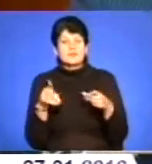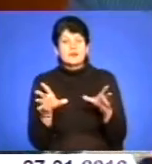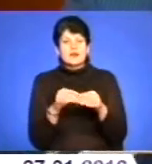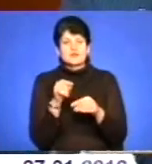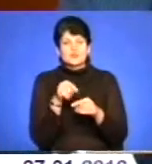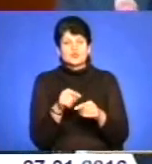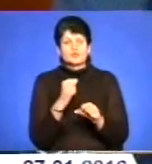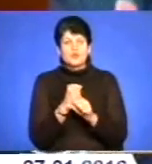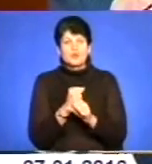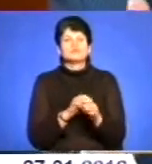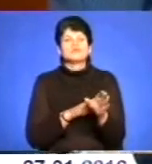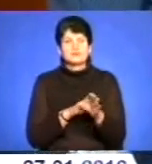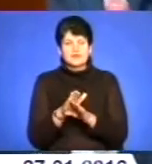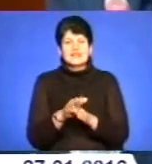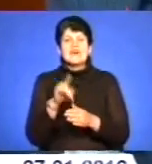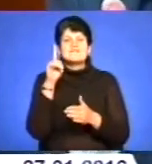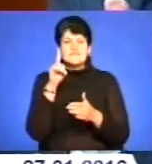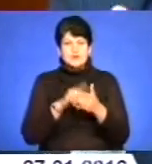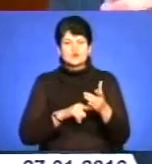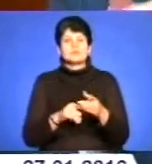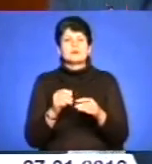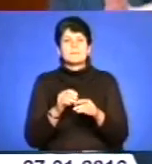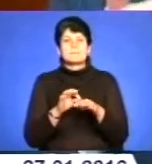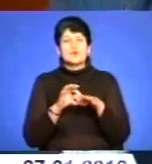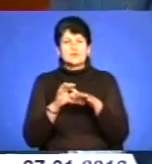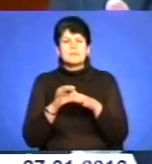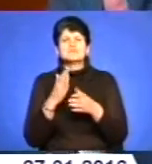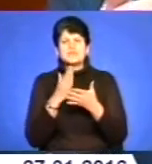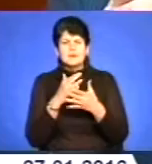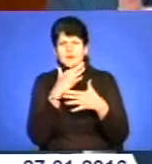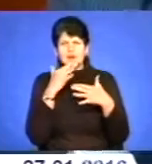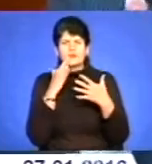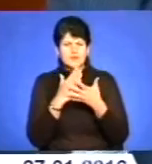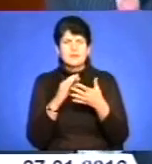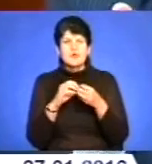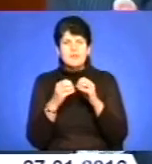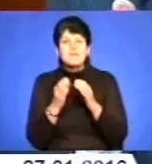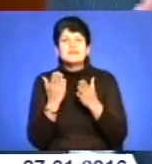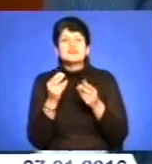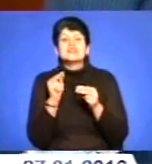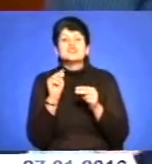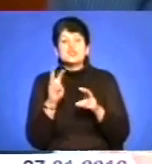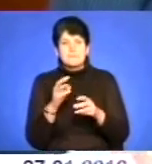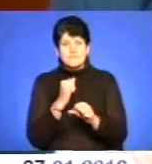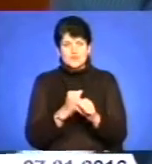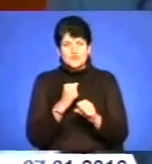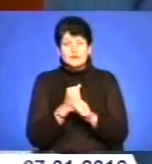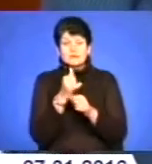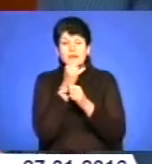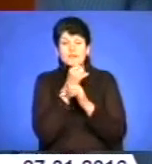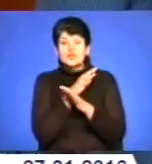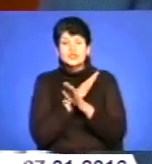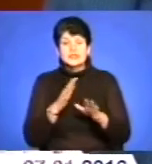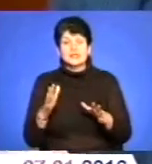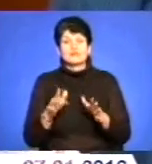вами зробимо. Я вірю, впевнений, що ми пройдемо, наше багато є проблем, ще є над чим працювати, тому що неможливо,